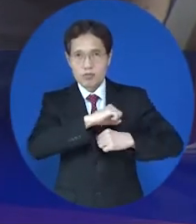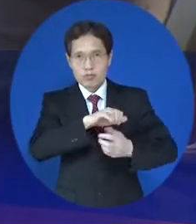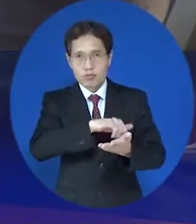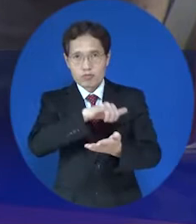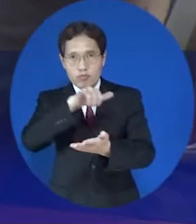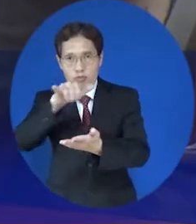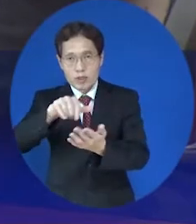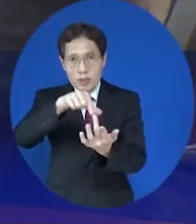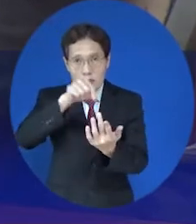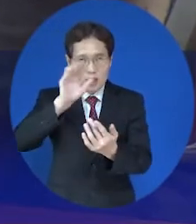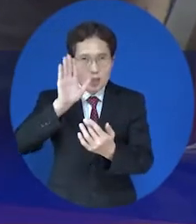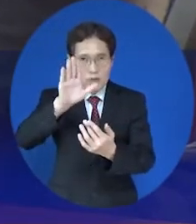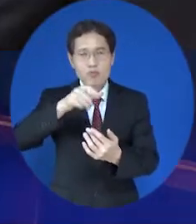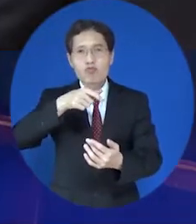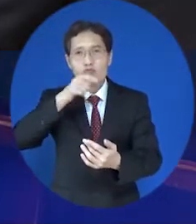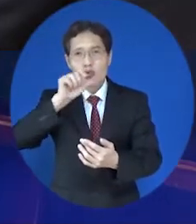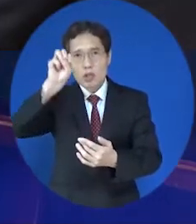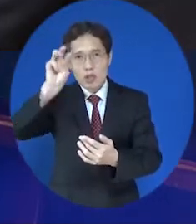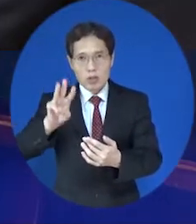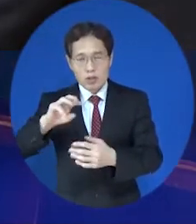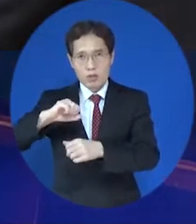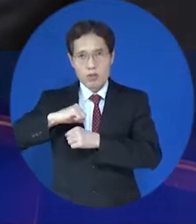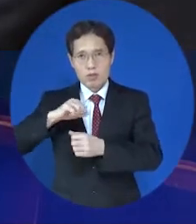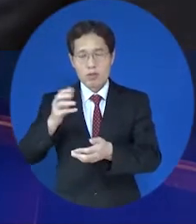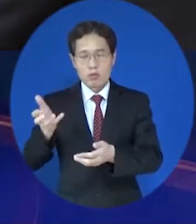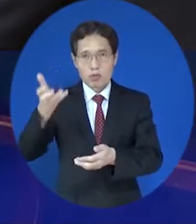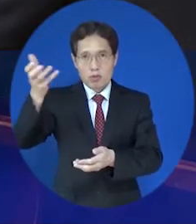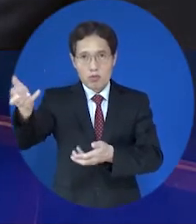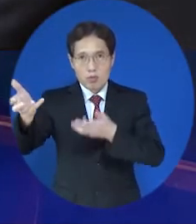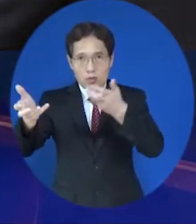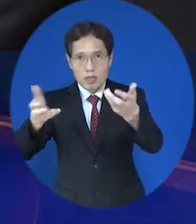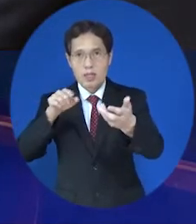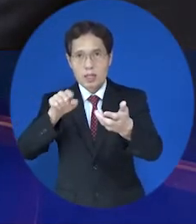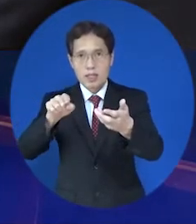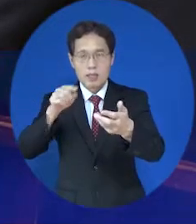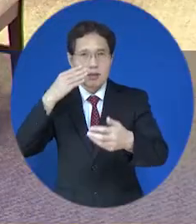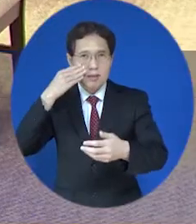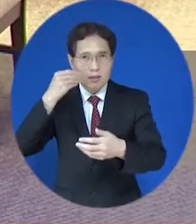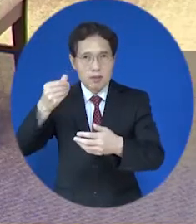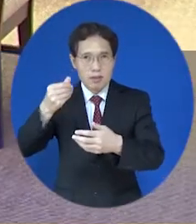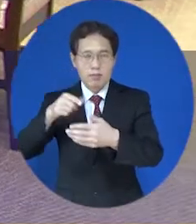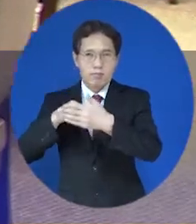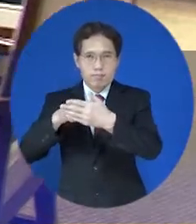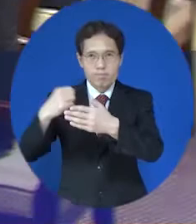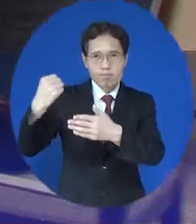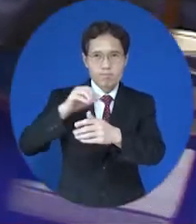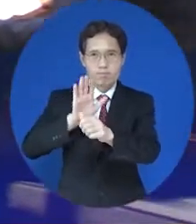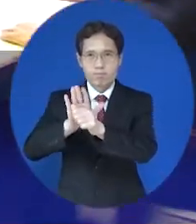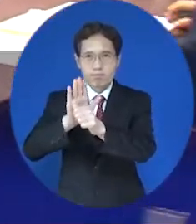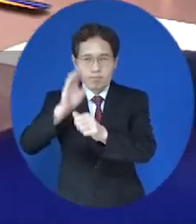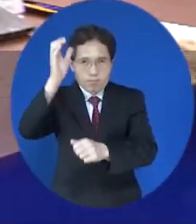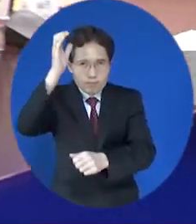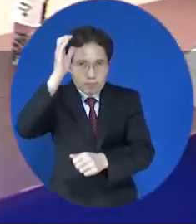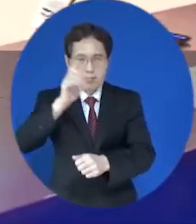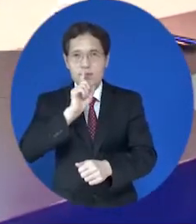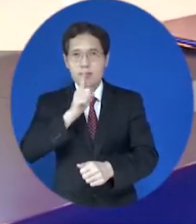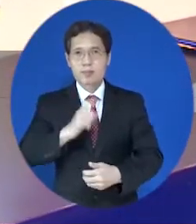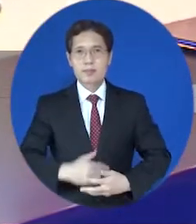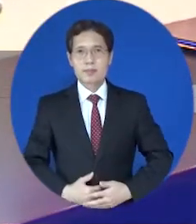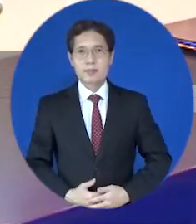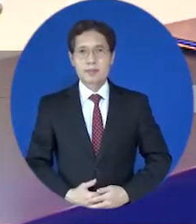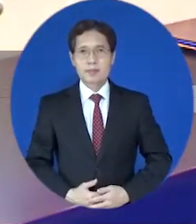선정에 앞으로 수원과 광주 군 공항 이전 사업의 원활한 추진 해도 힘이 될 수 있길 기대한다 고 말했습니다